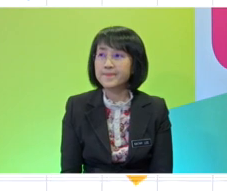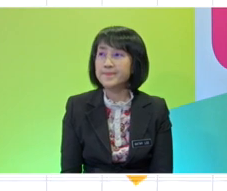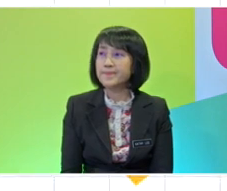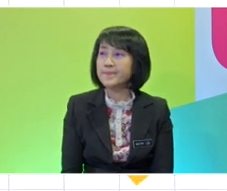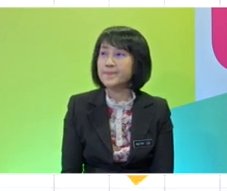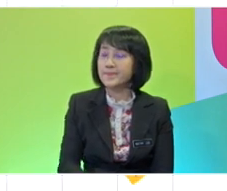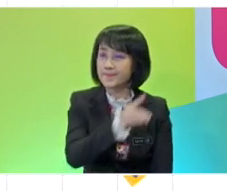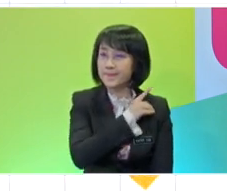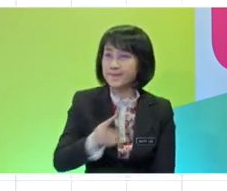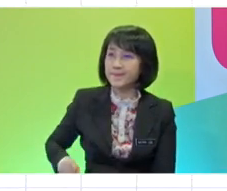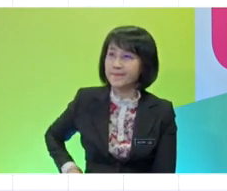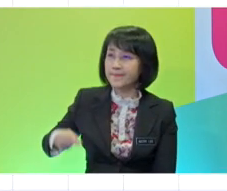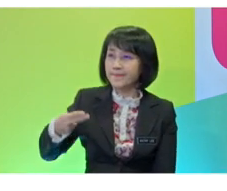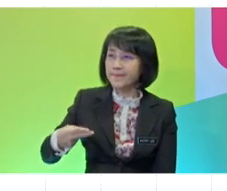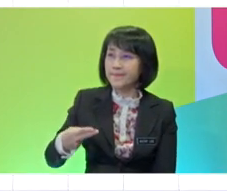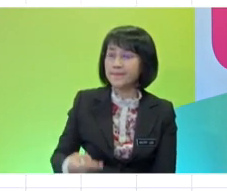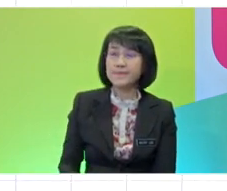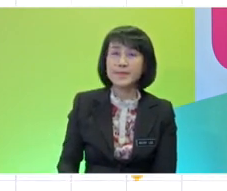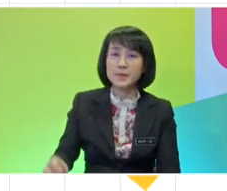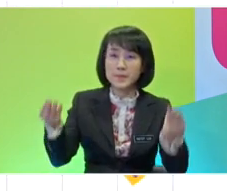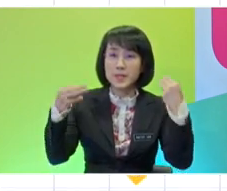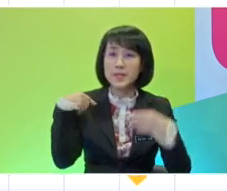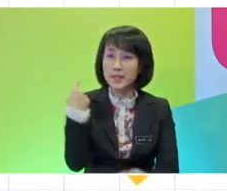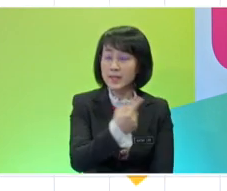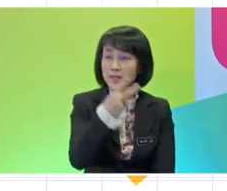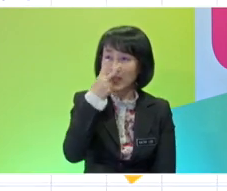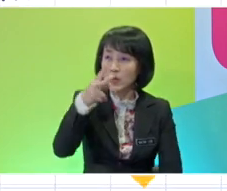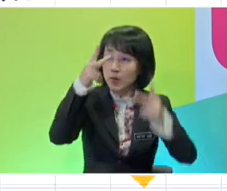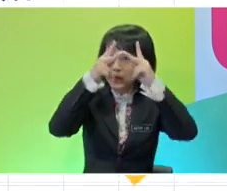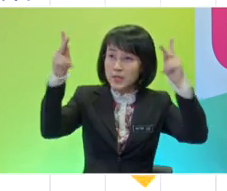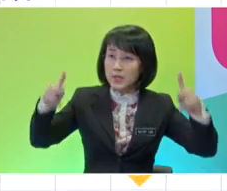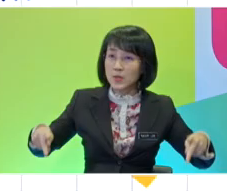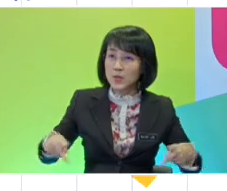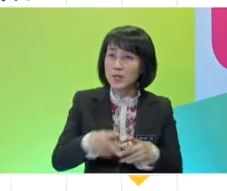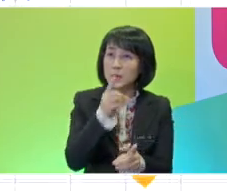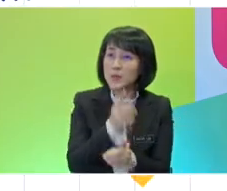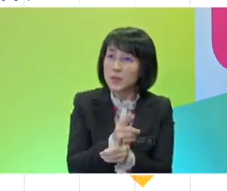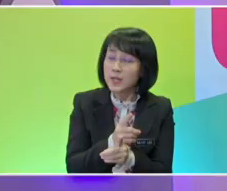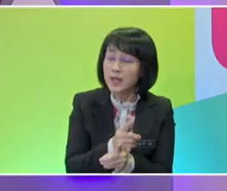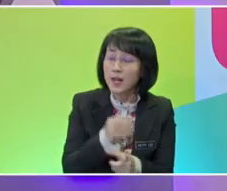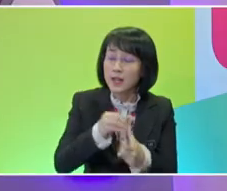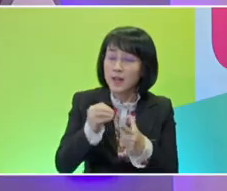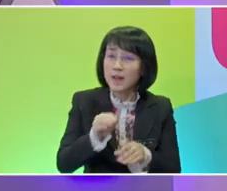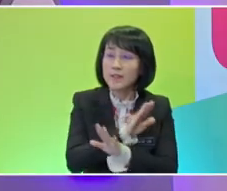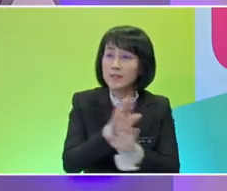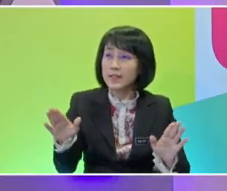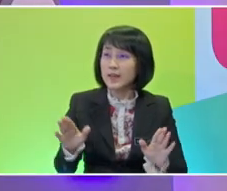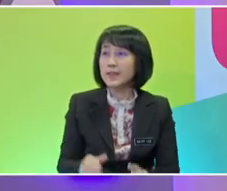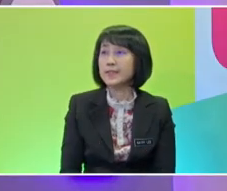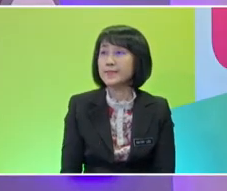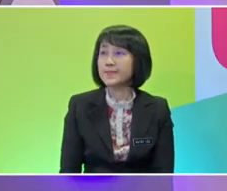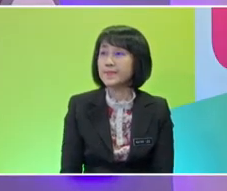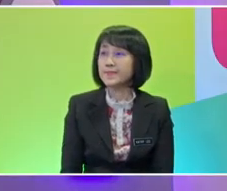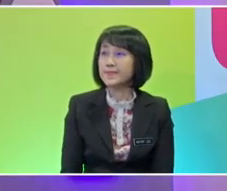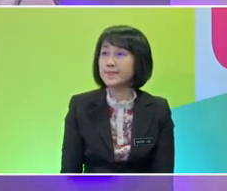dinasti Han May kita nengok Betul tak betul itu tadi ini adalah han Dynasty kalau kita